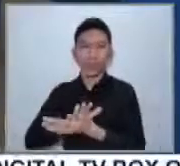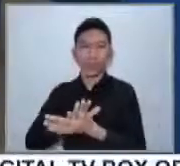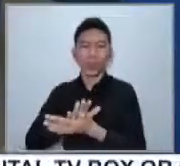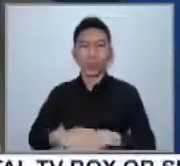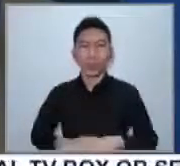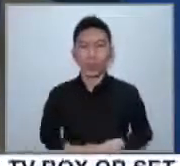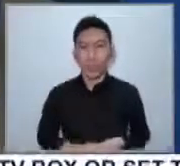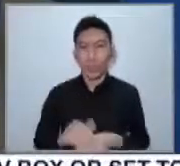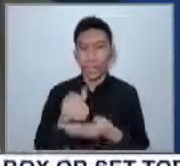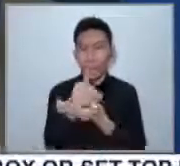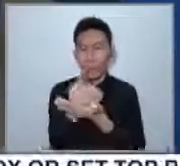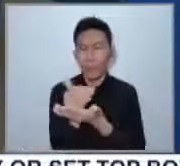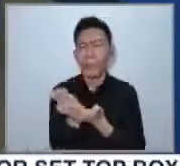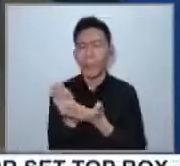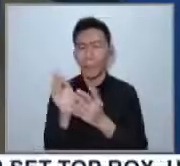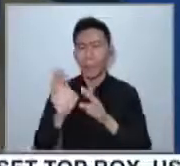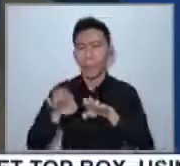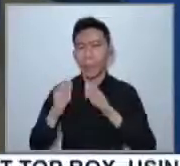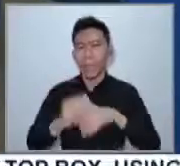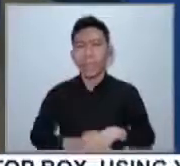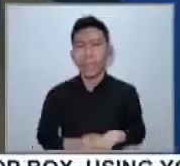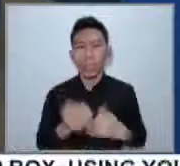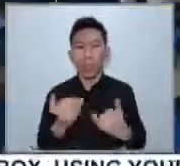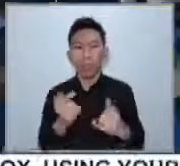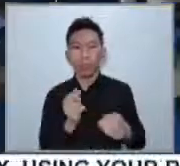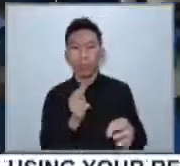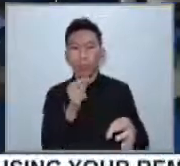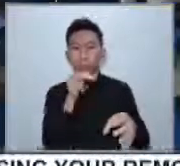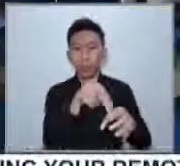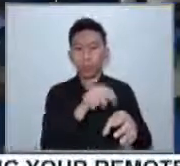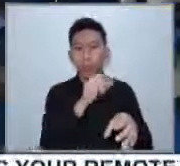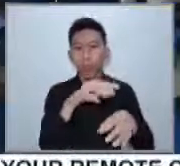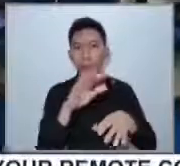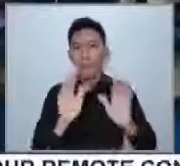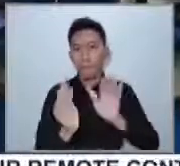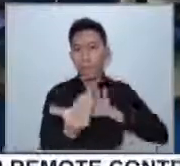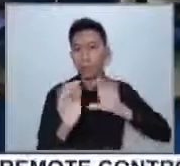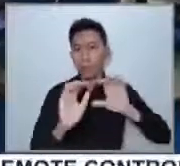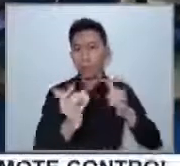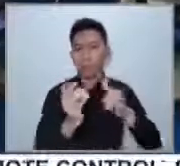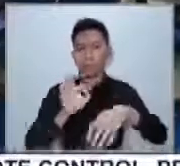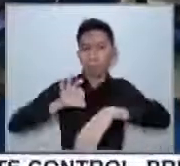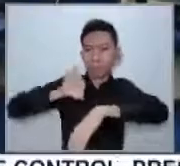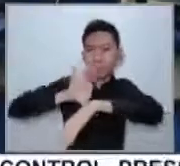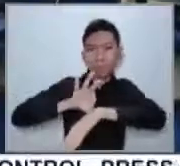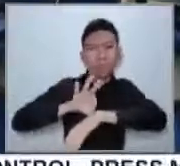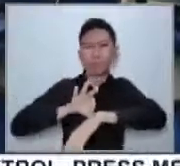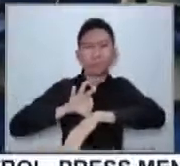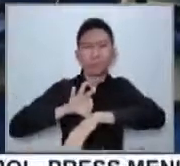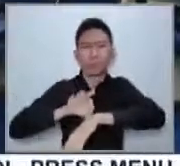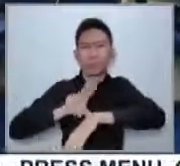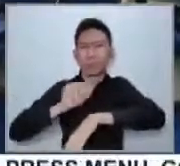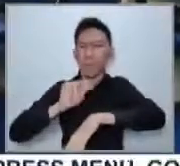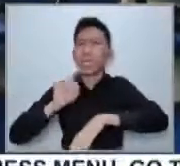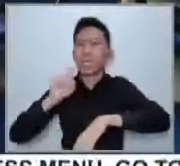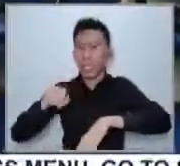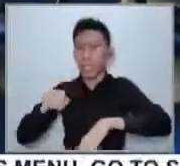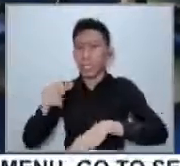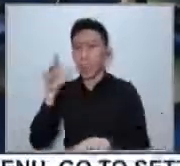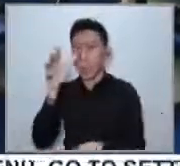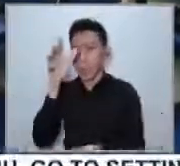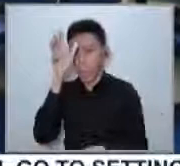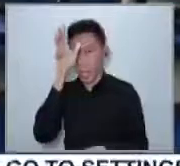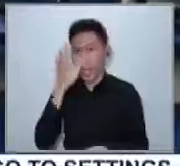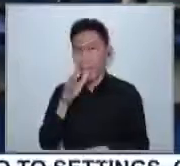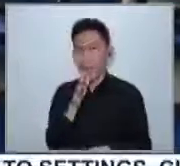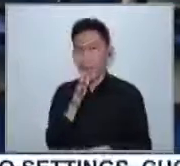sa face-to-face classes ay hindi mandatory. Ipinaliwanag ng kalihim na kailangan pa rin ang consent o permiso ng isang